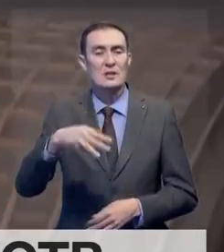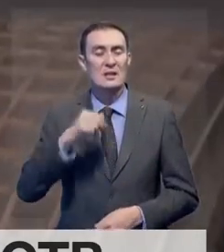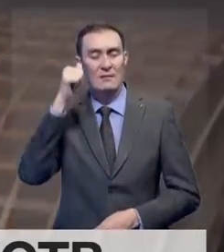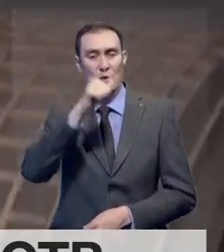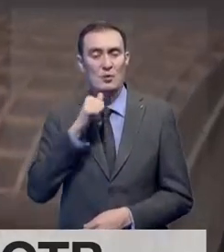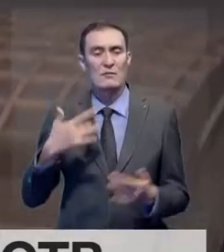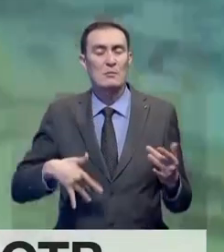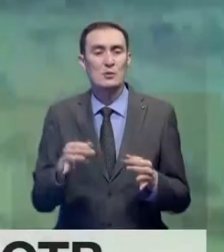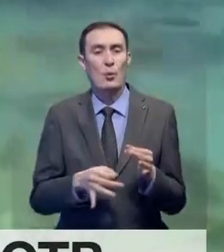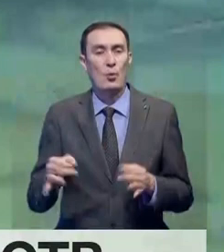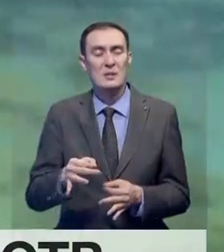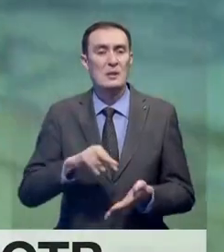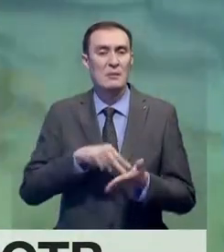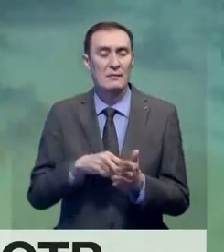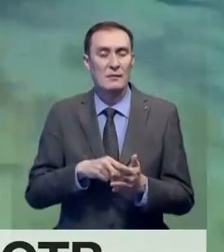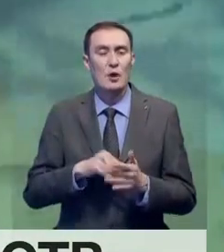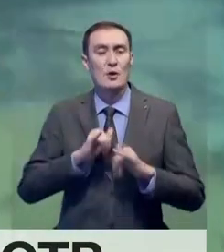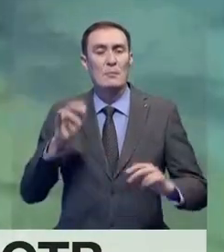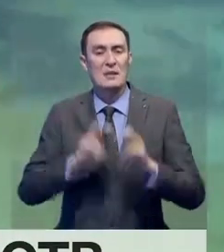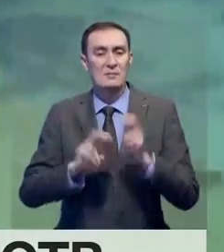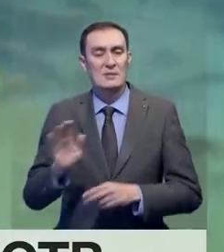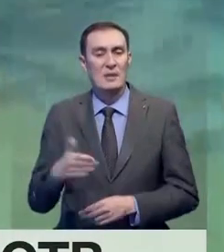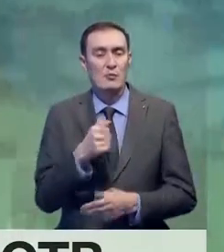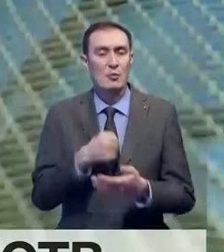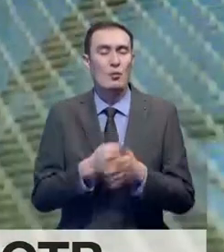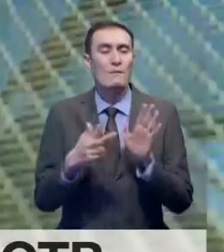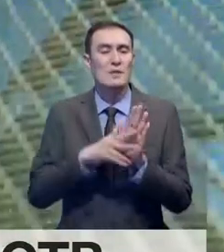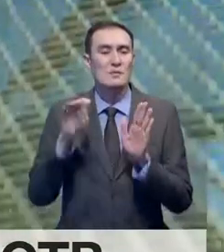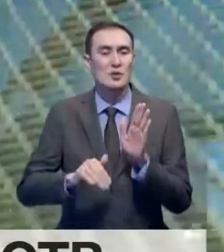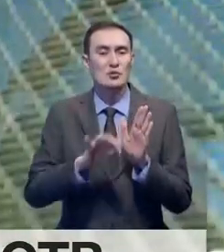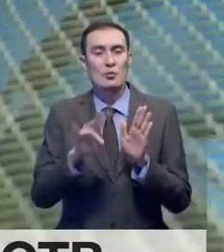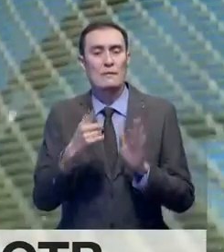2030 года в Жамбылской области планируют довести производство рыбы до 8